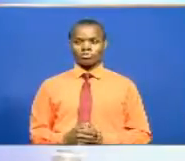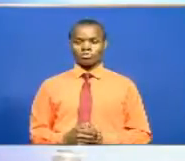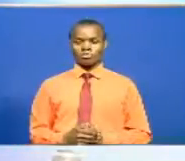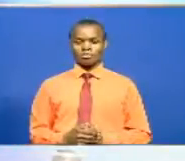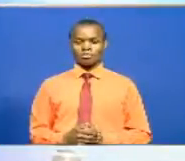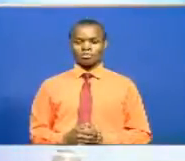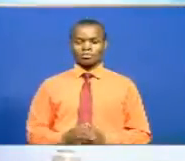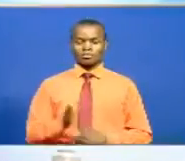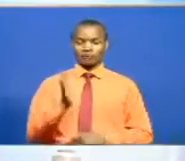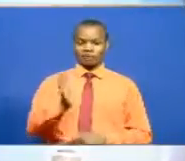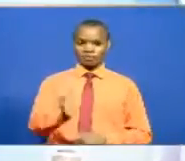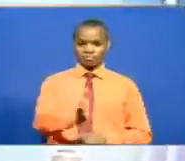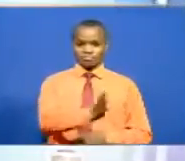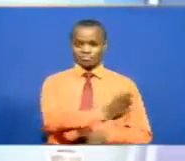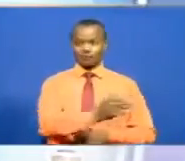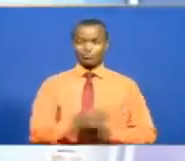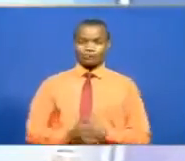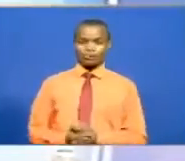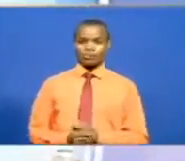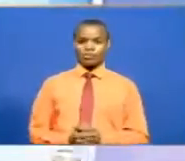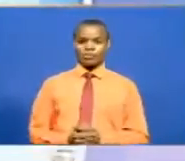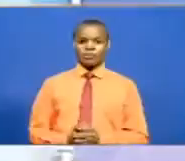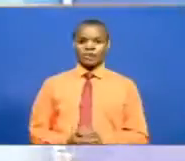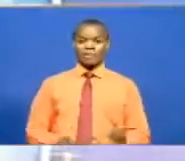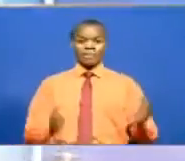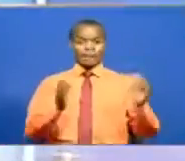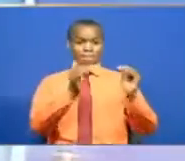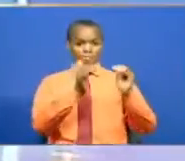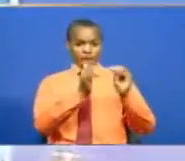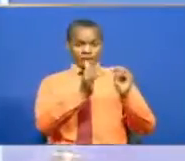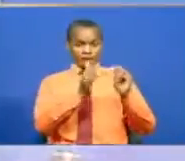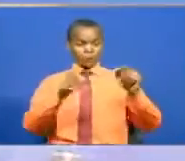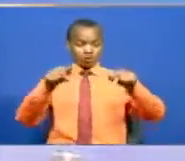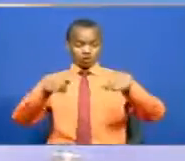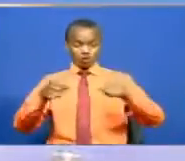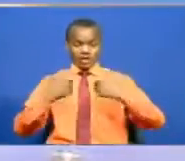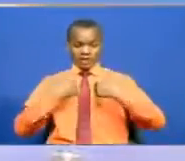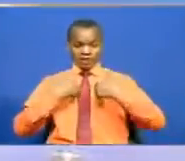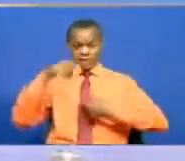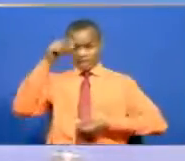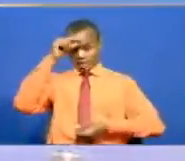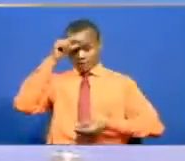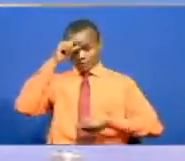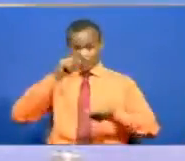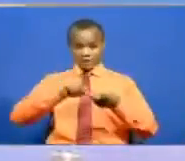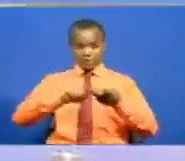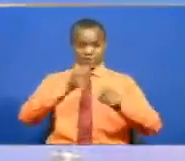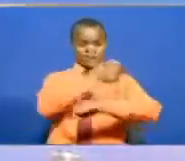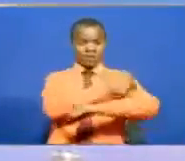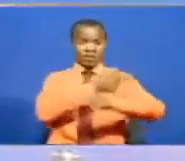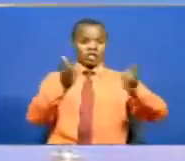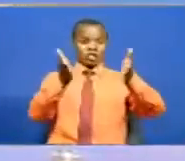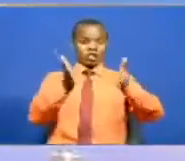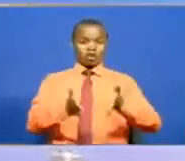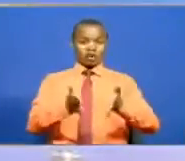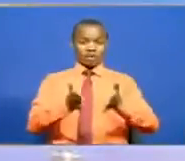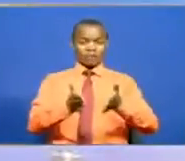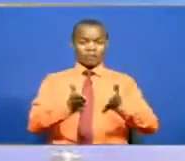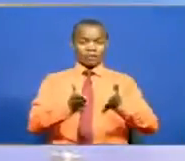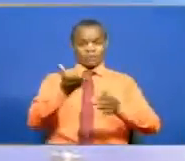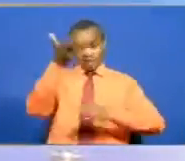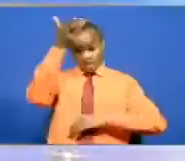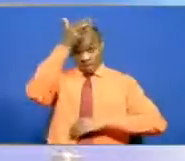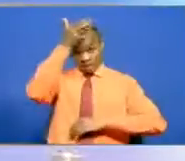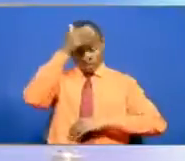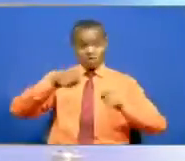Tukisalia kwenye masuala ya afya ni kwamba mkutano wa mapatano kati ya serikali, wauguzi na matabibu kuhusu mgomo unaoendelea ulisambaratika